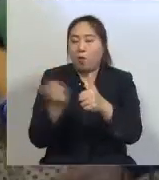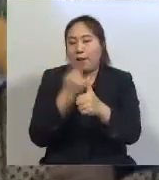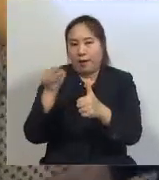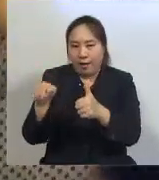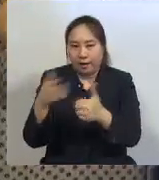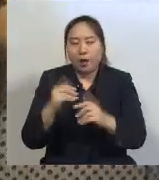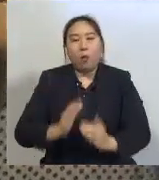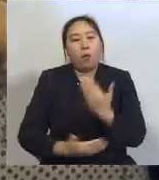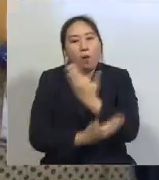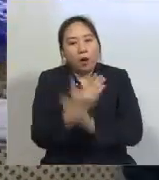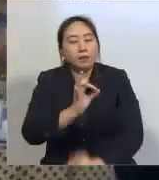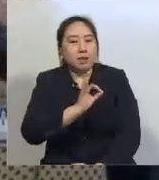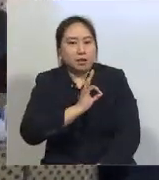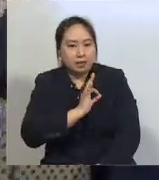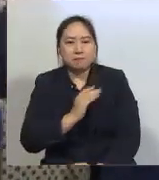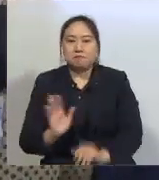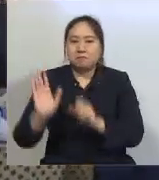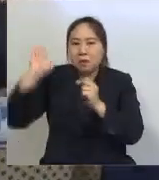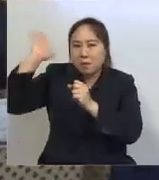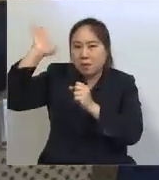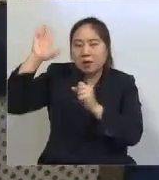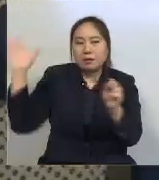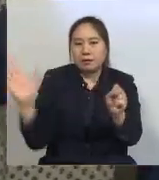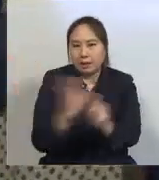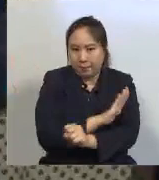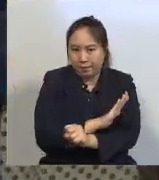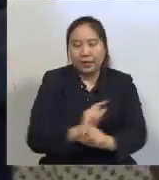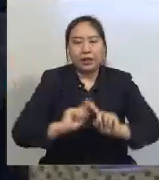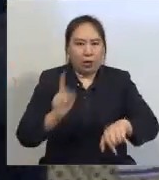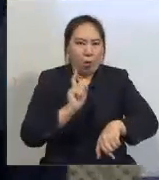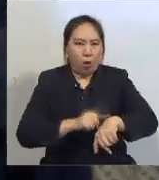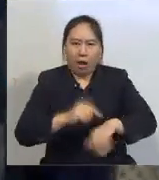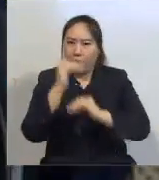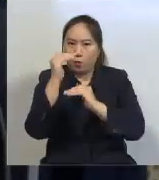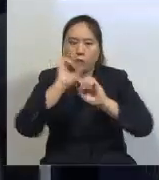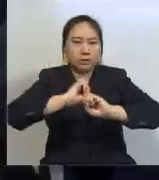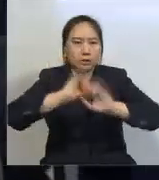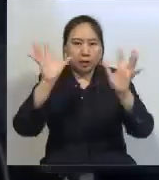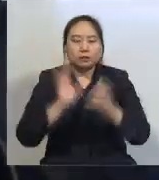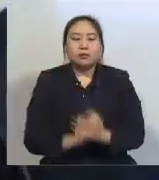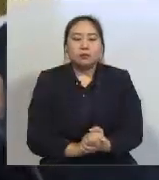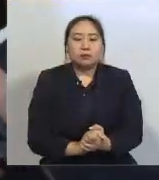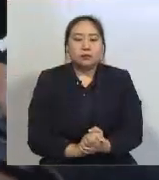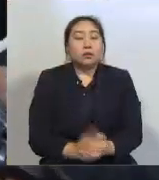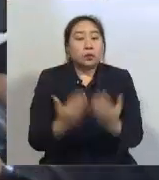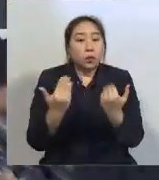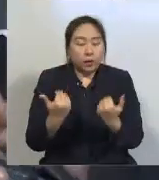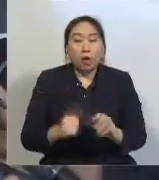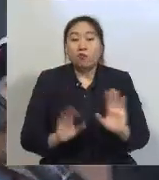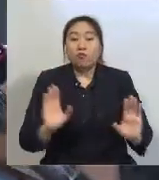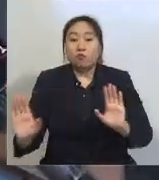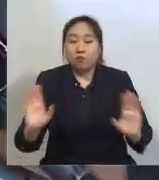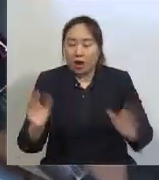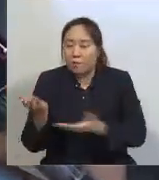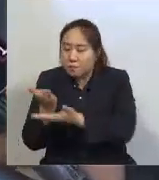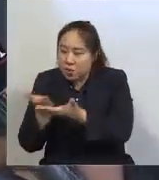กนั้นได้อภิปรายกันอย่างเต็มที่แต่ว่าก็ต้องกำหนดกรอบเวลาให้ชัดเจนซึ่งขณะนี้ได้ให้แต่ละฝ่ายไปห